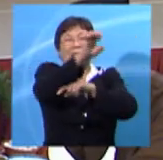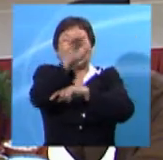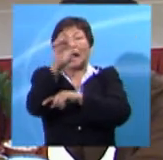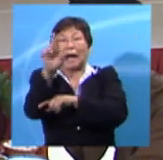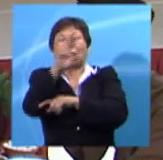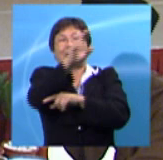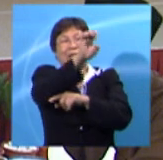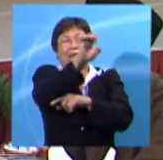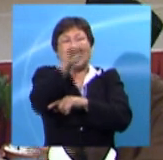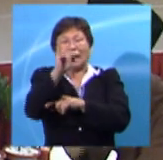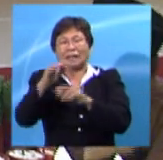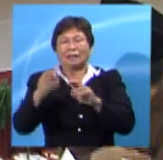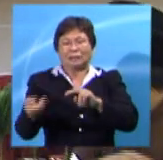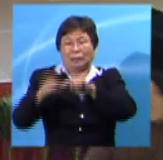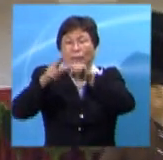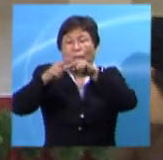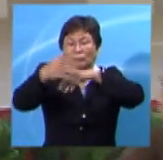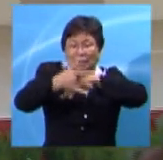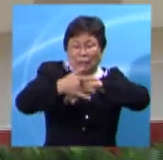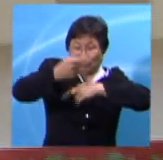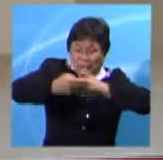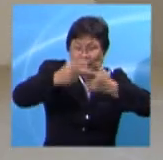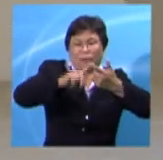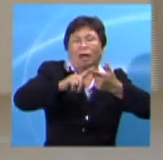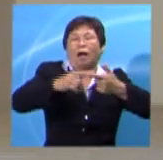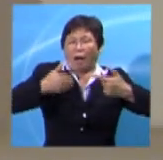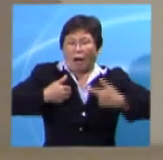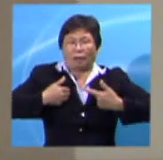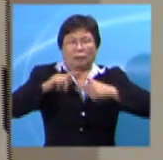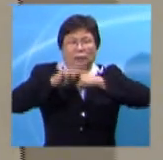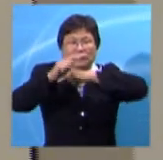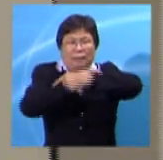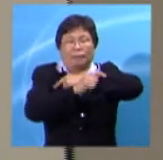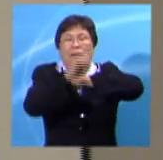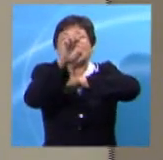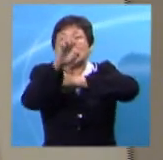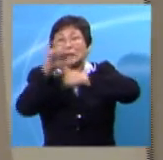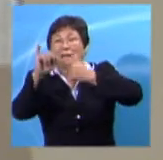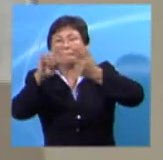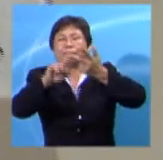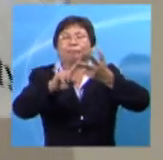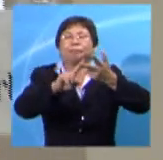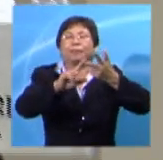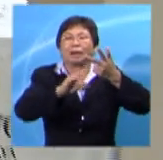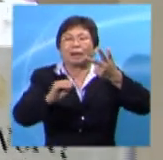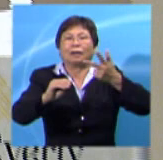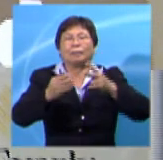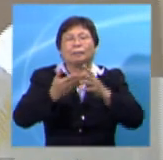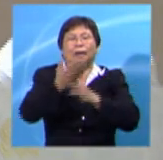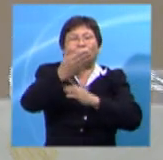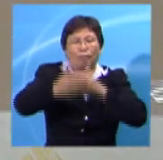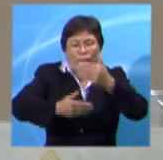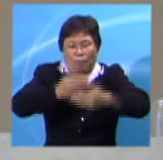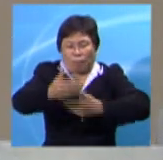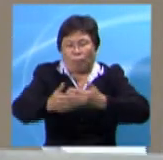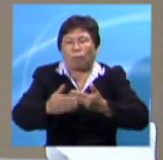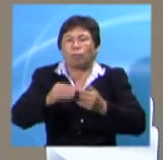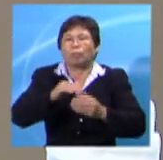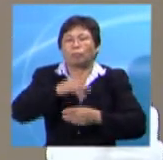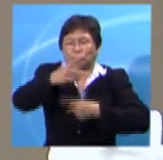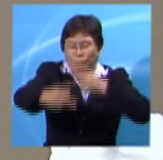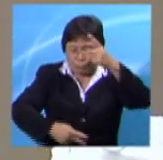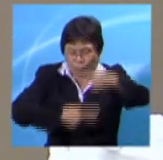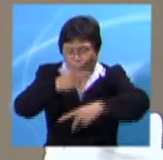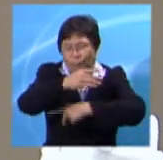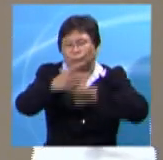meningkatkan penggunaan teknologi hijau dan mewujudkan Taman ekologi Perindustrian ia melalui proses perkumuhan dan